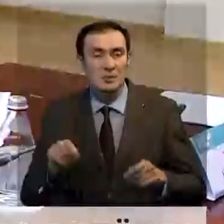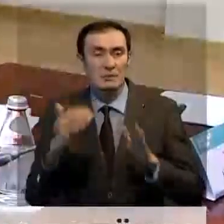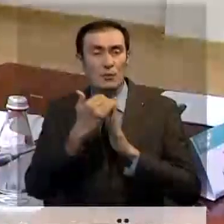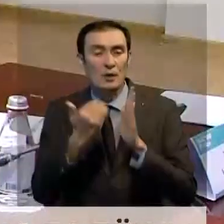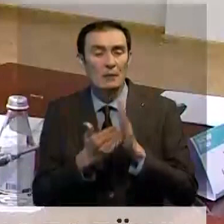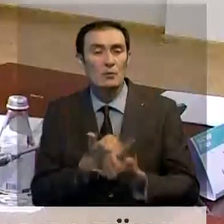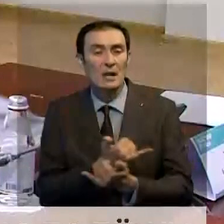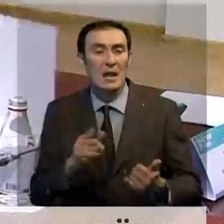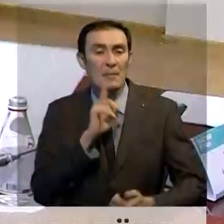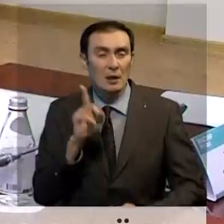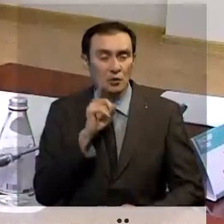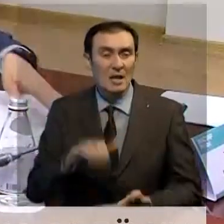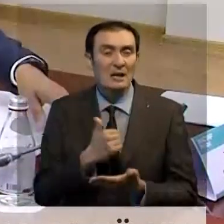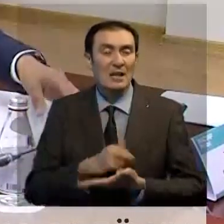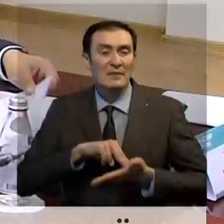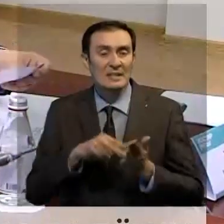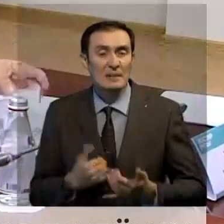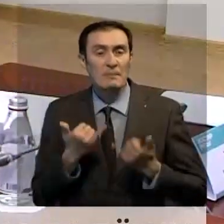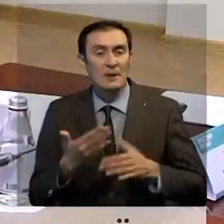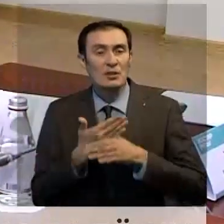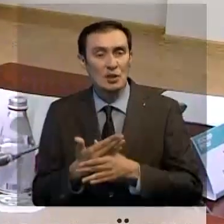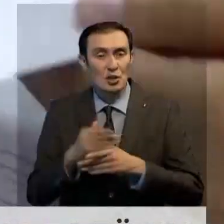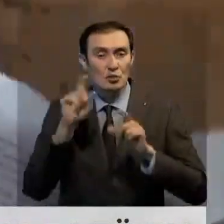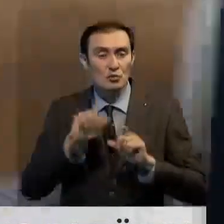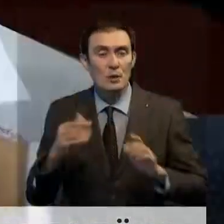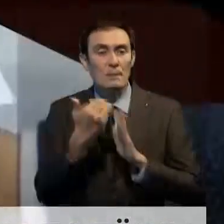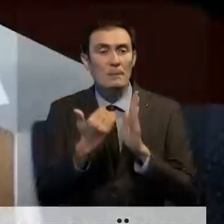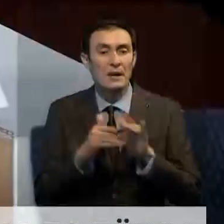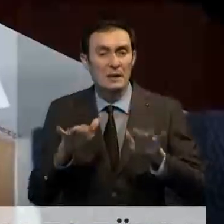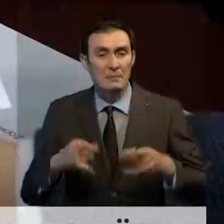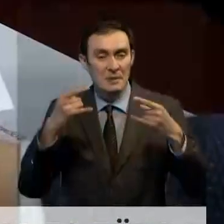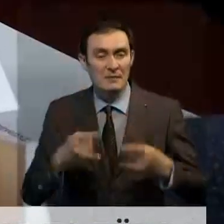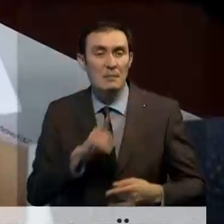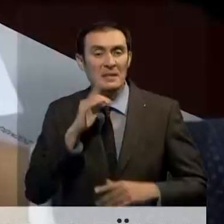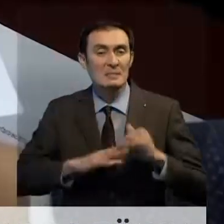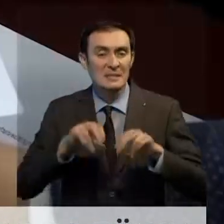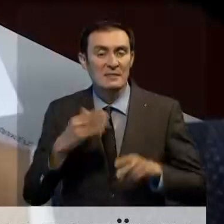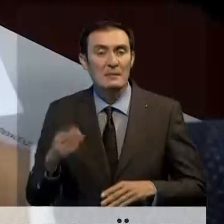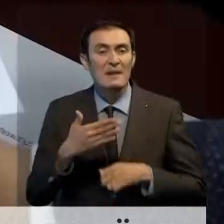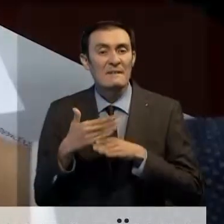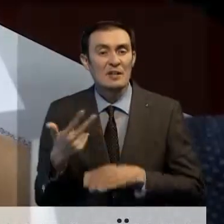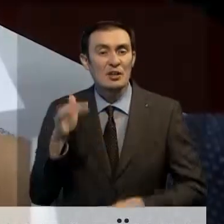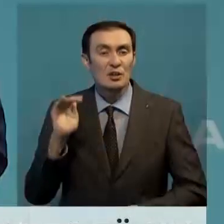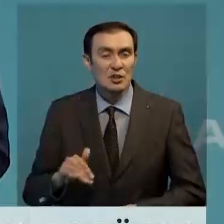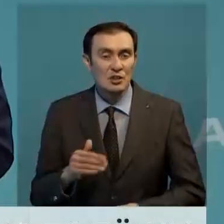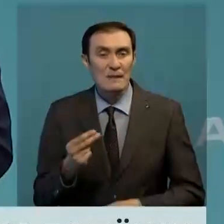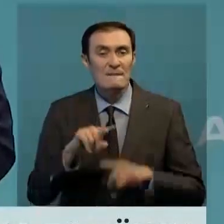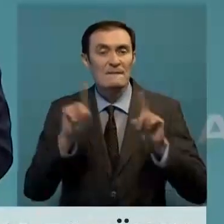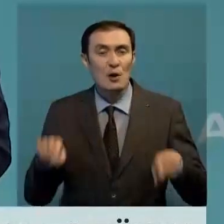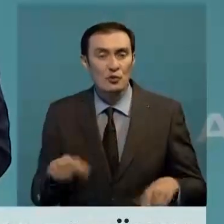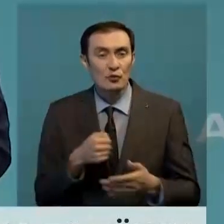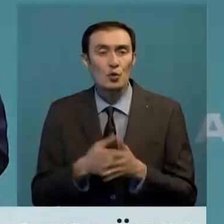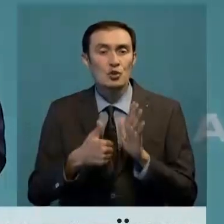программу для молодежи. Главная цель – поддержать школы программирования и молодых айтишников. Им выделят 3000 ваучеров